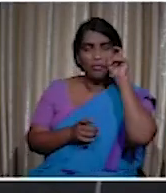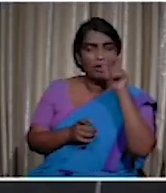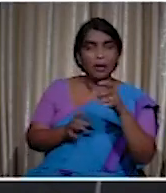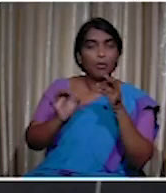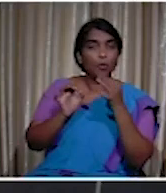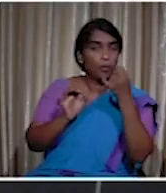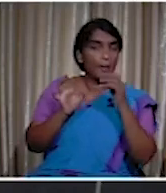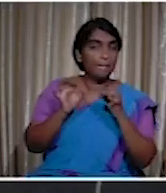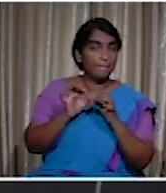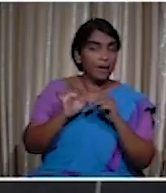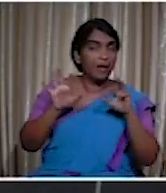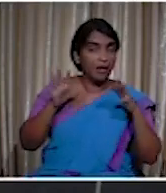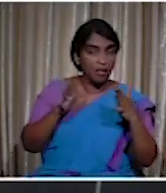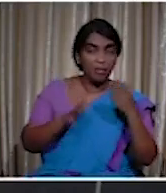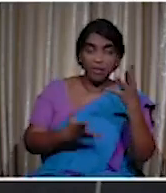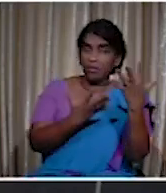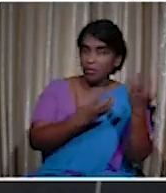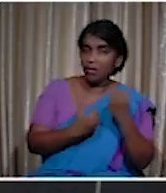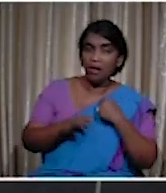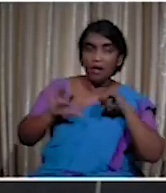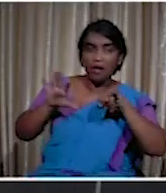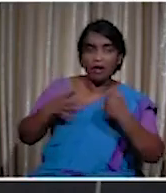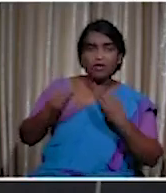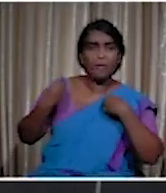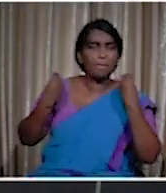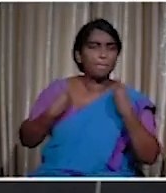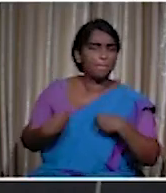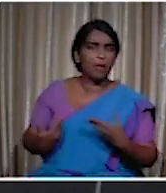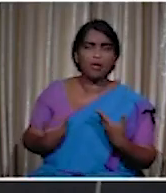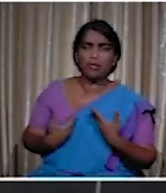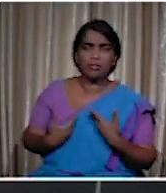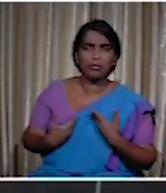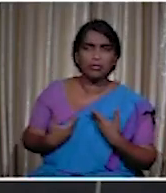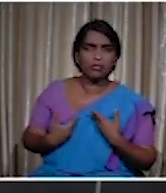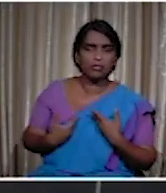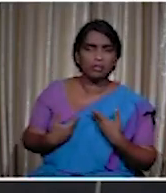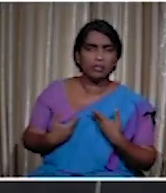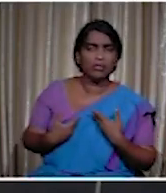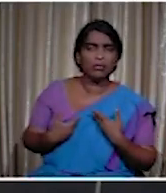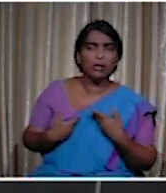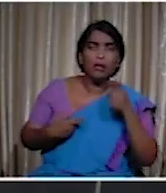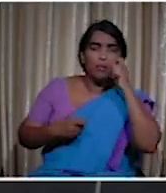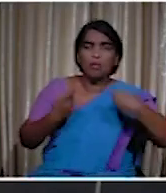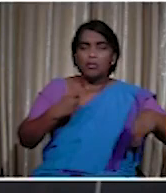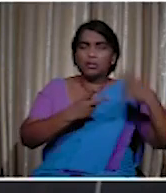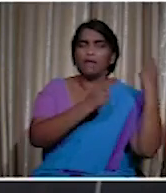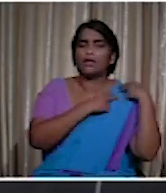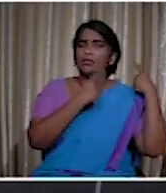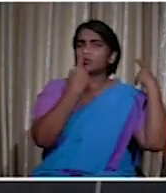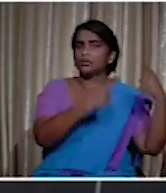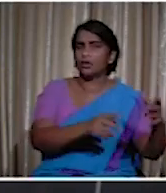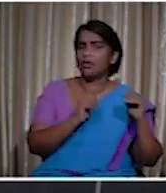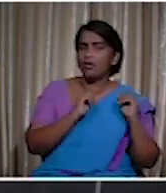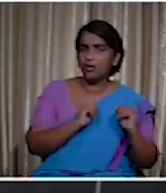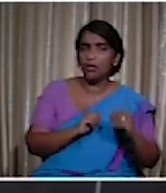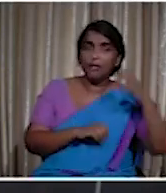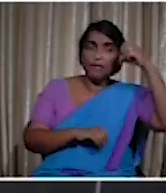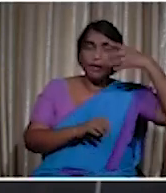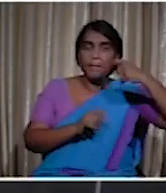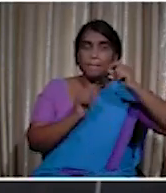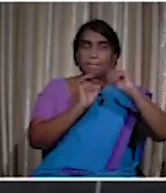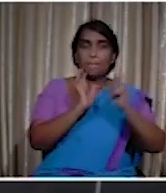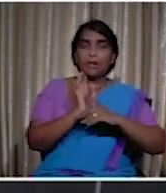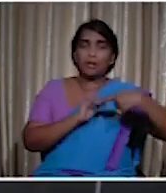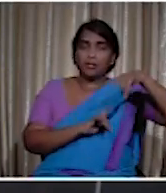රුපියල් බිලියන 900ක් එතනින් ලබාගෙන 600ක් පාඩුණා. ඒක අපේ ජනතාව මත කොහොමද පටවන්නේ? විදුලි බිල වැඩි